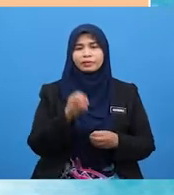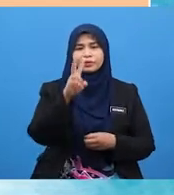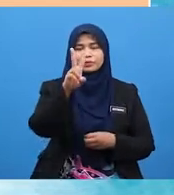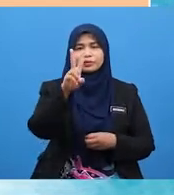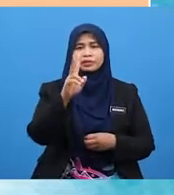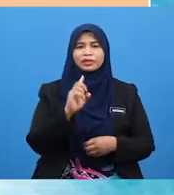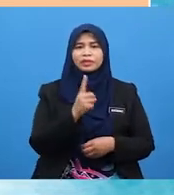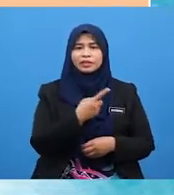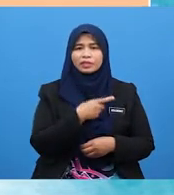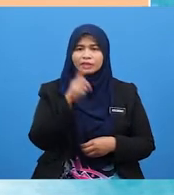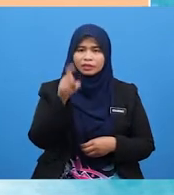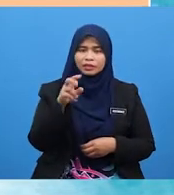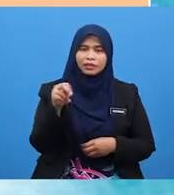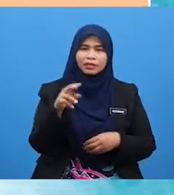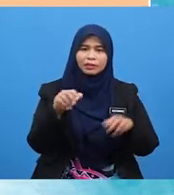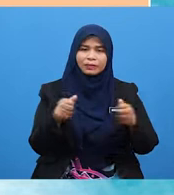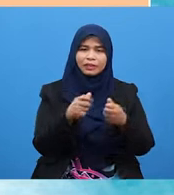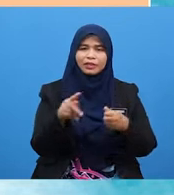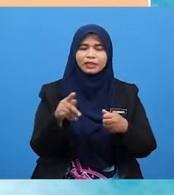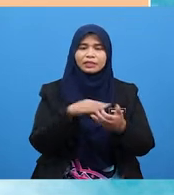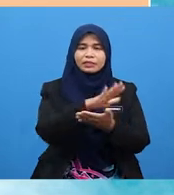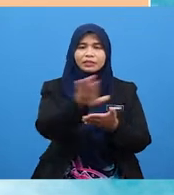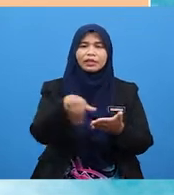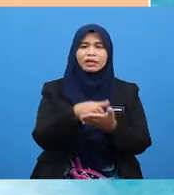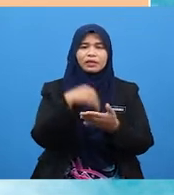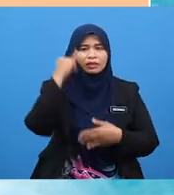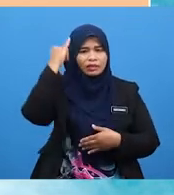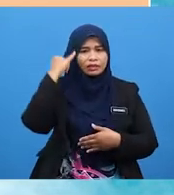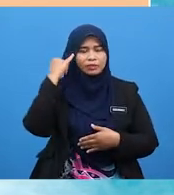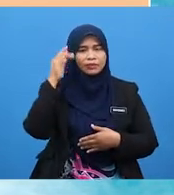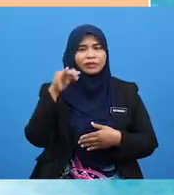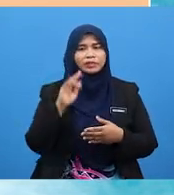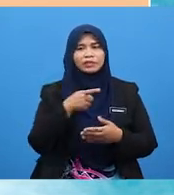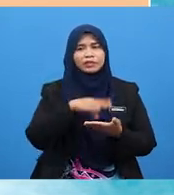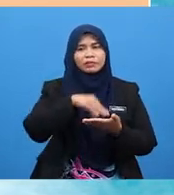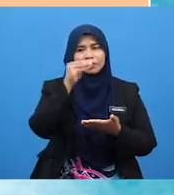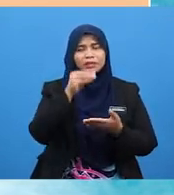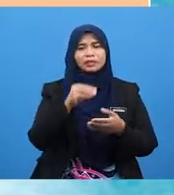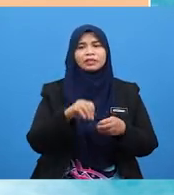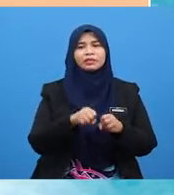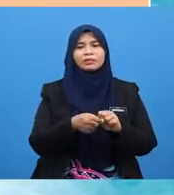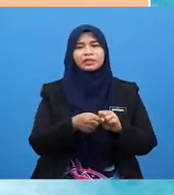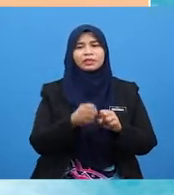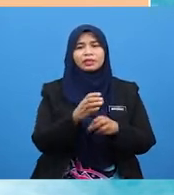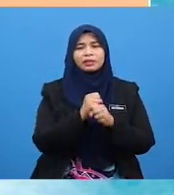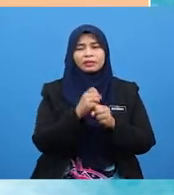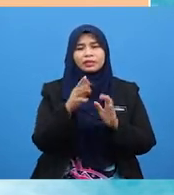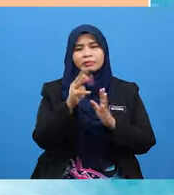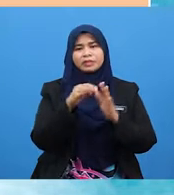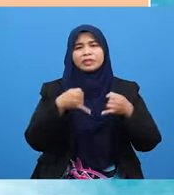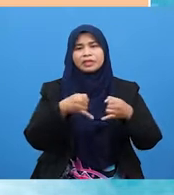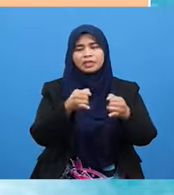Kedua, kita hendaklah mengamalkan segala ilmu yang dipelajari agar dapat